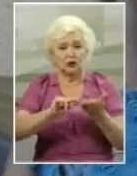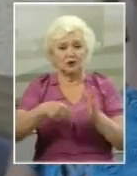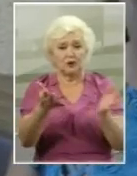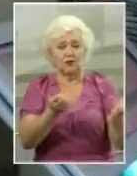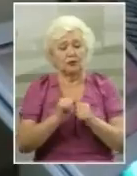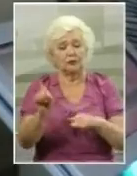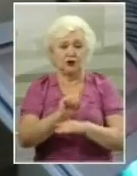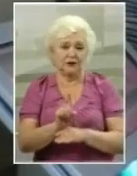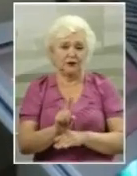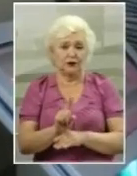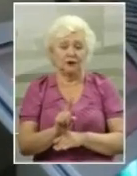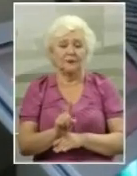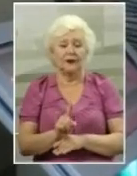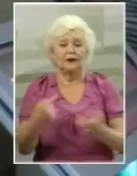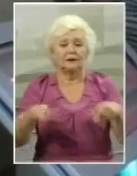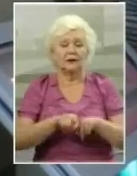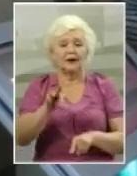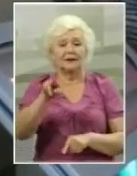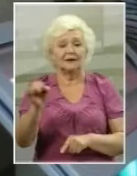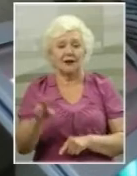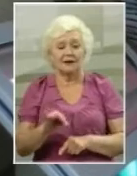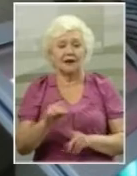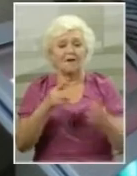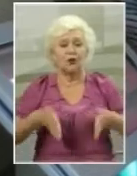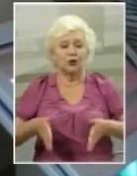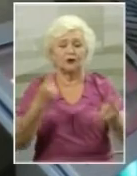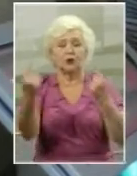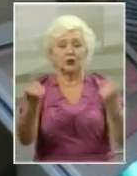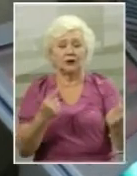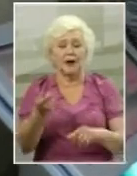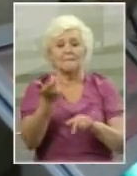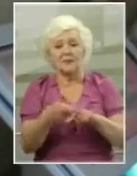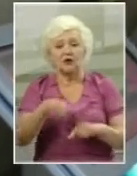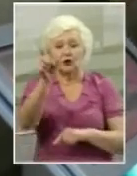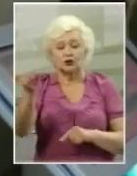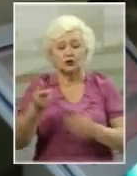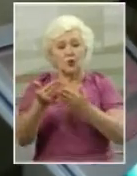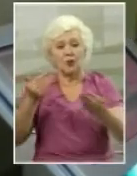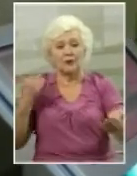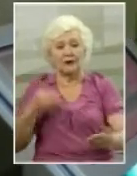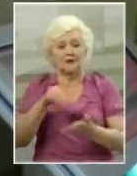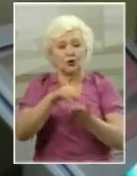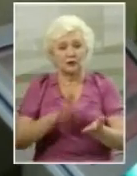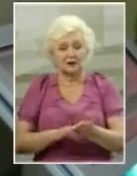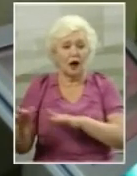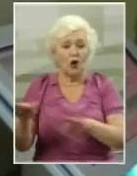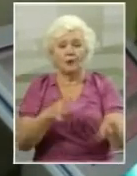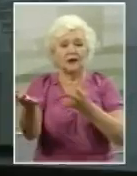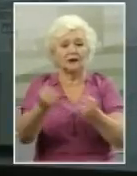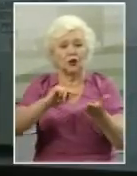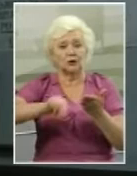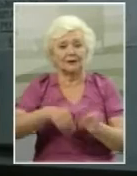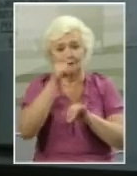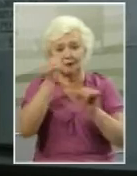нормально. Таких, як Яна, у коридорі одиниці. Більшість людей без талонів попереднього запису оперативно отримати довідку